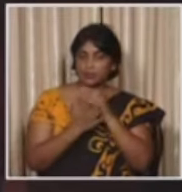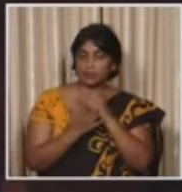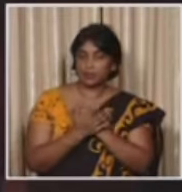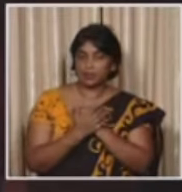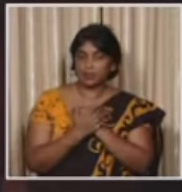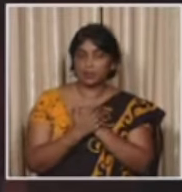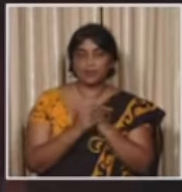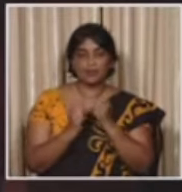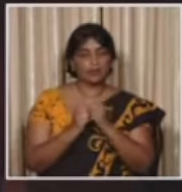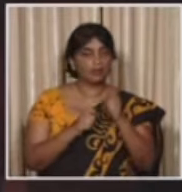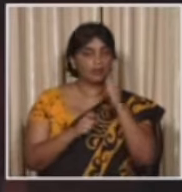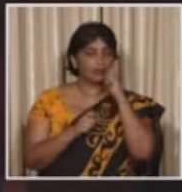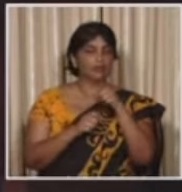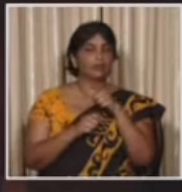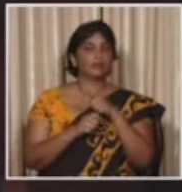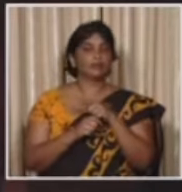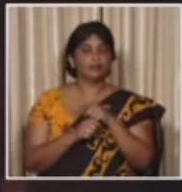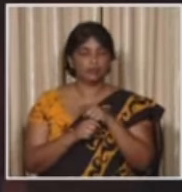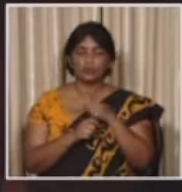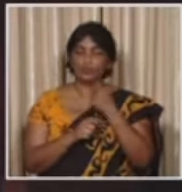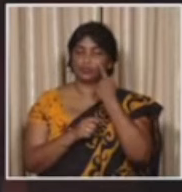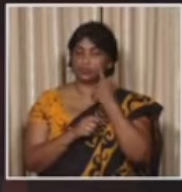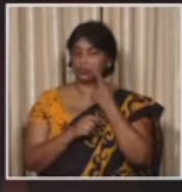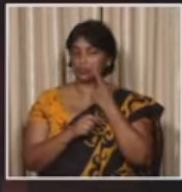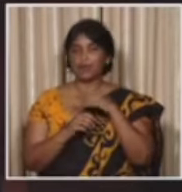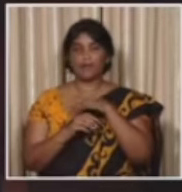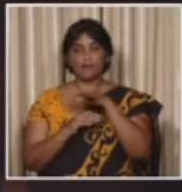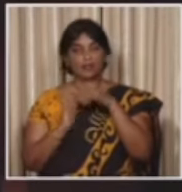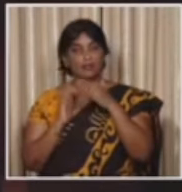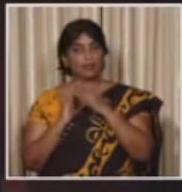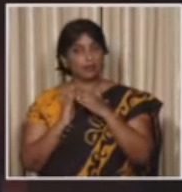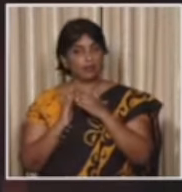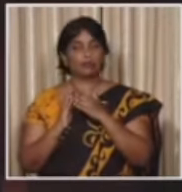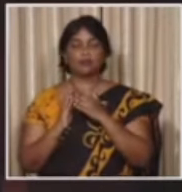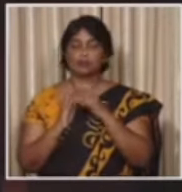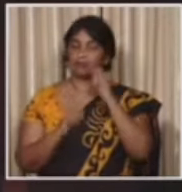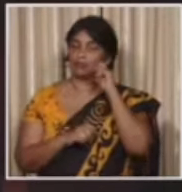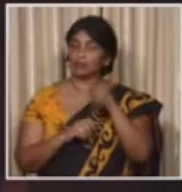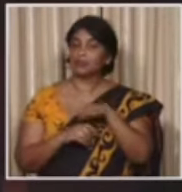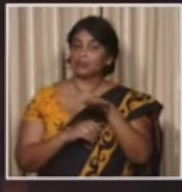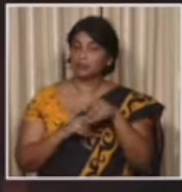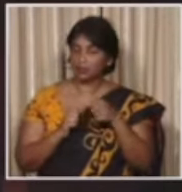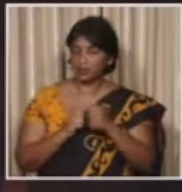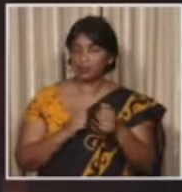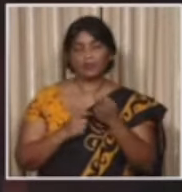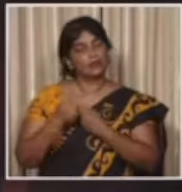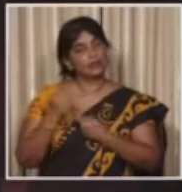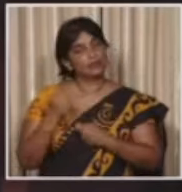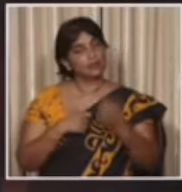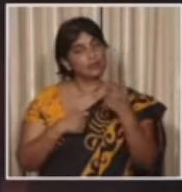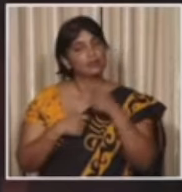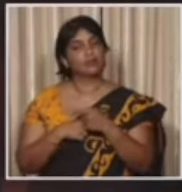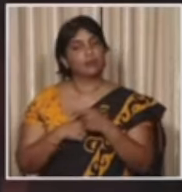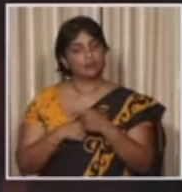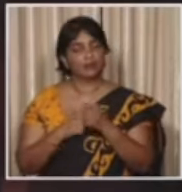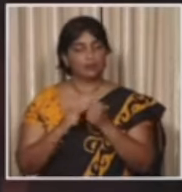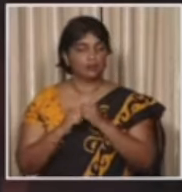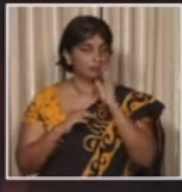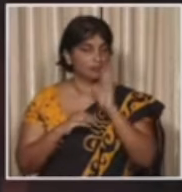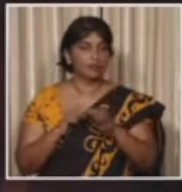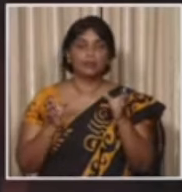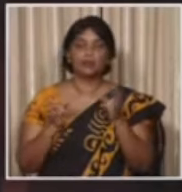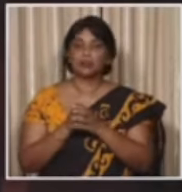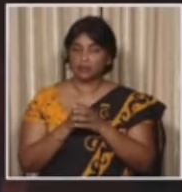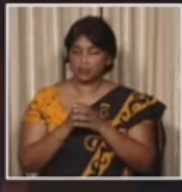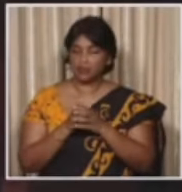පරිමාණයේ කර්මාන්තකරුවන්ගේ ඒ අහිංසක දේපල ඒ අහිංසක මිනිසුන්ගේ දේපල වෙන්දේසි කිරීමට කටයුතු කරපු කණ්ඩායම්